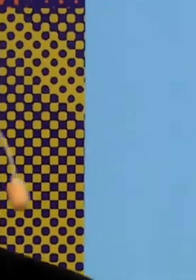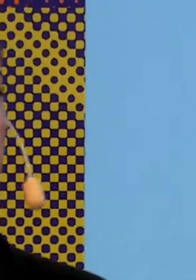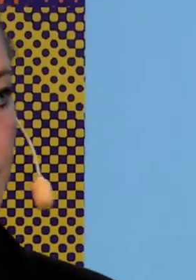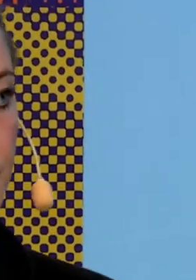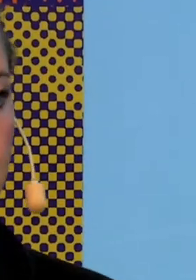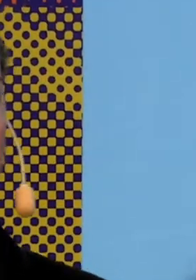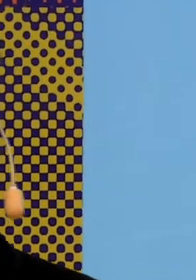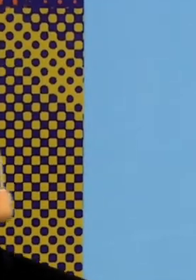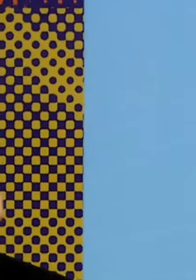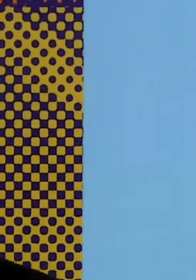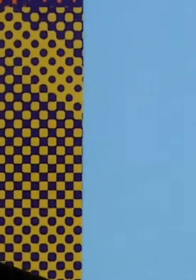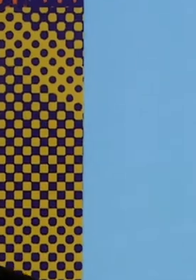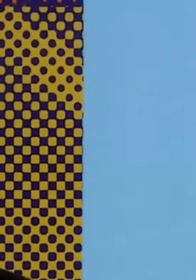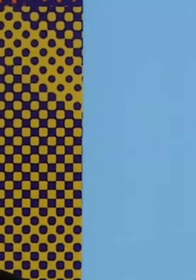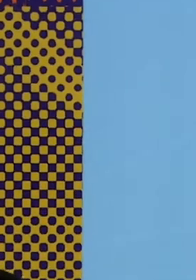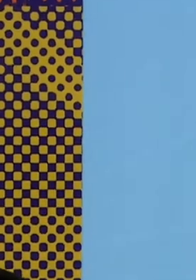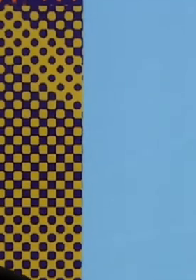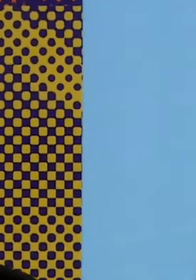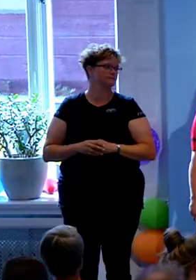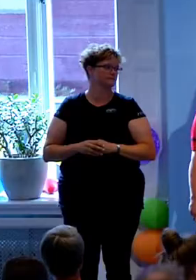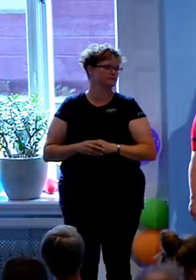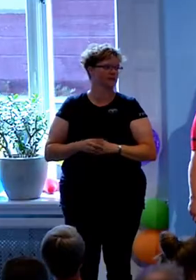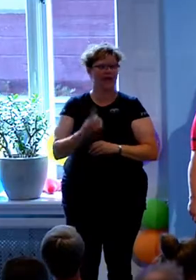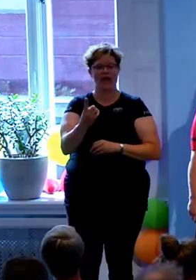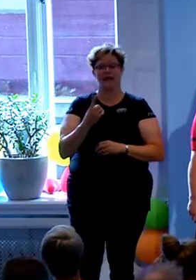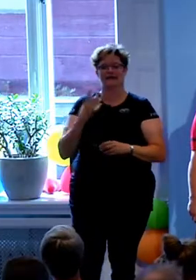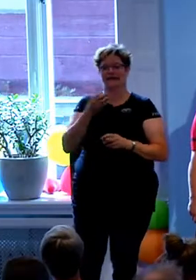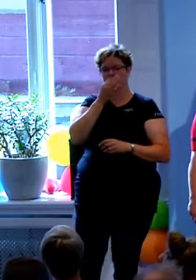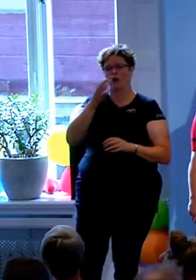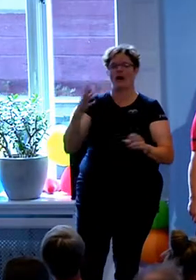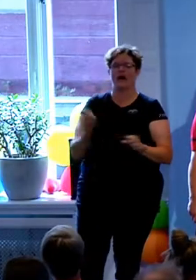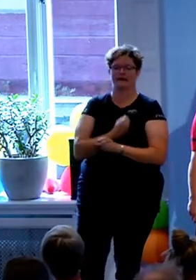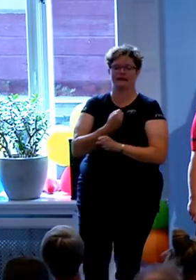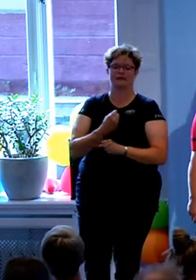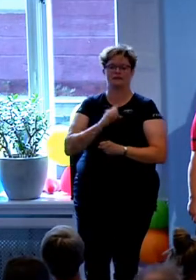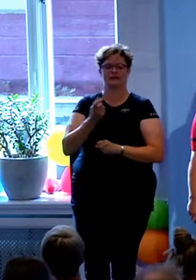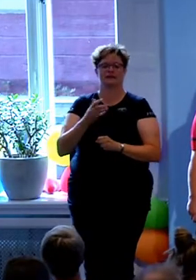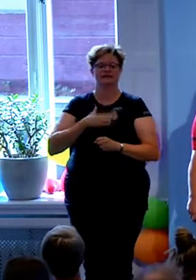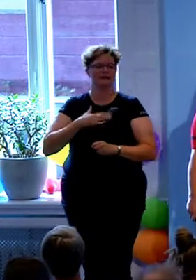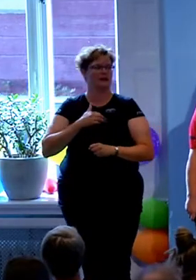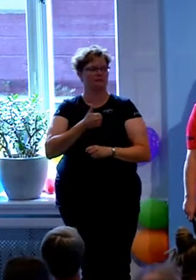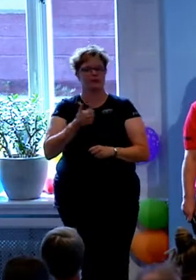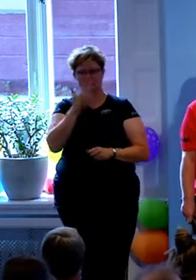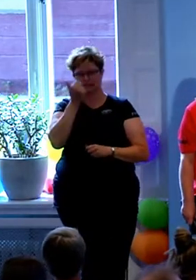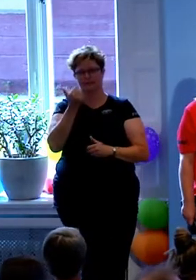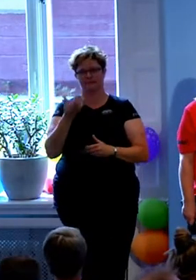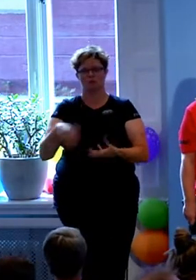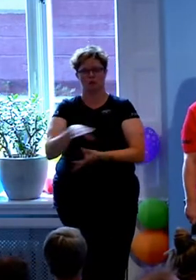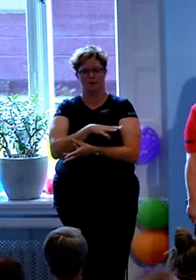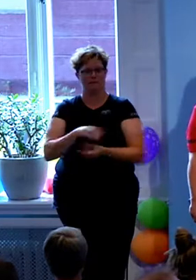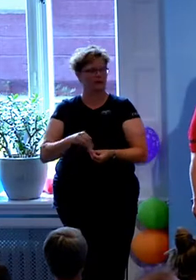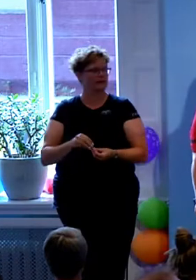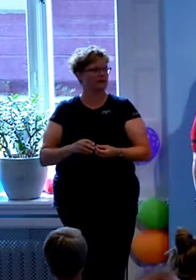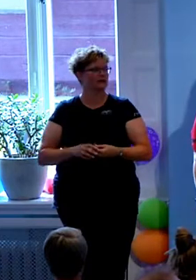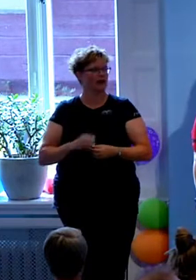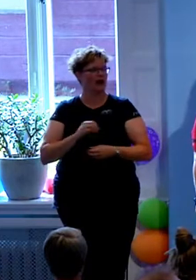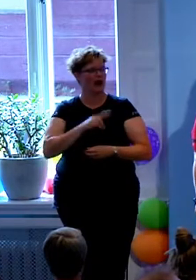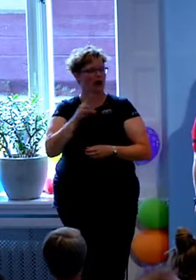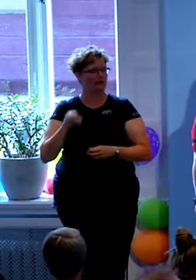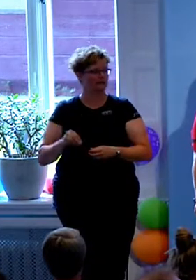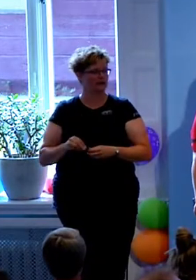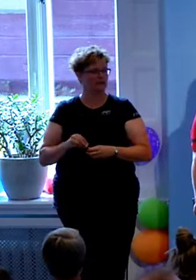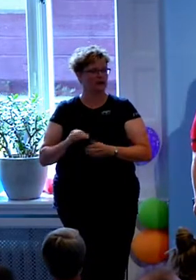på i efterhand, antar jag. Ja. Vi hinner en kort liten fråga till, sen vill jag bara ha en snabb summering. Yes. Hej, Anna från